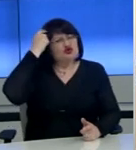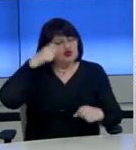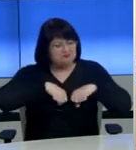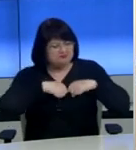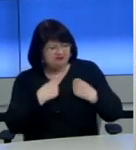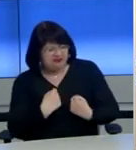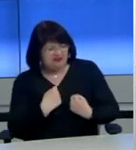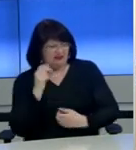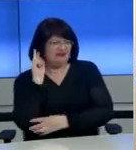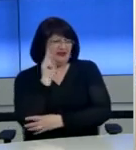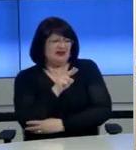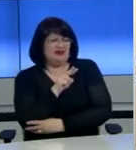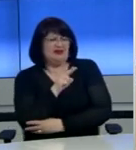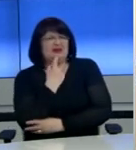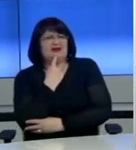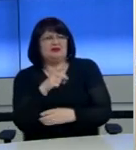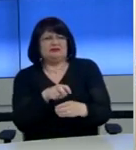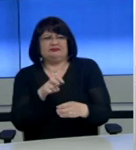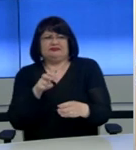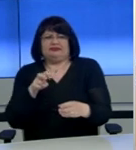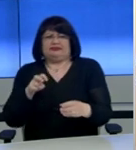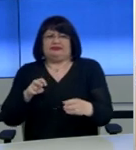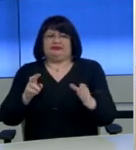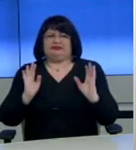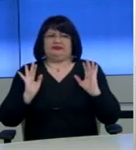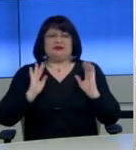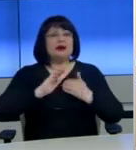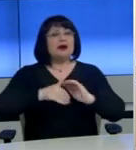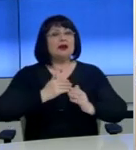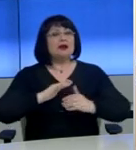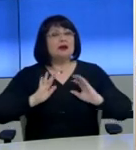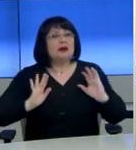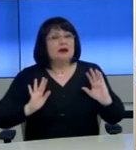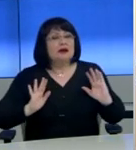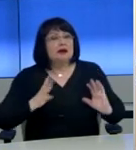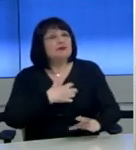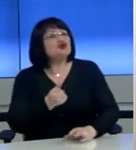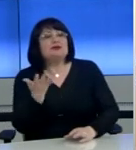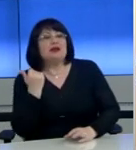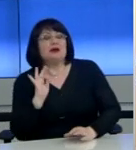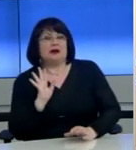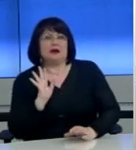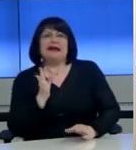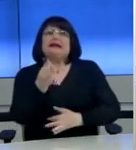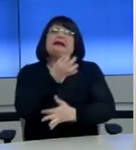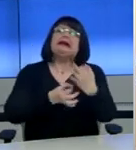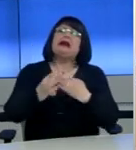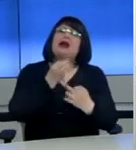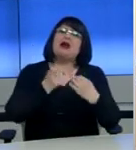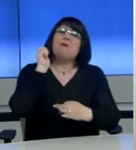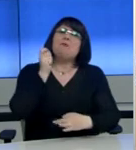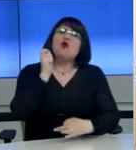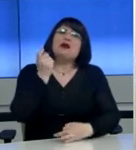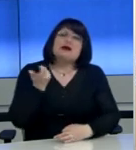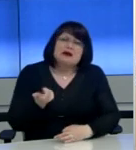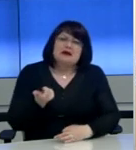απογοητεύεται, απομακρύνεται. Απομακρύνεται από την αναγκαία σχέση εμπιστοσύνης και προς την πολιτική